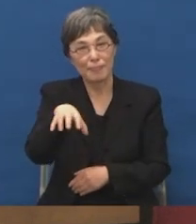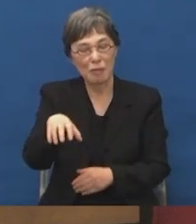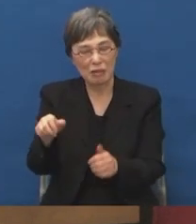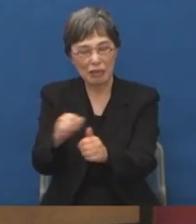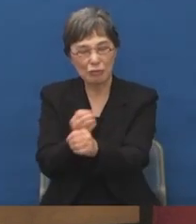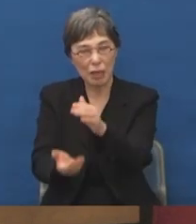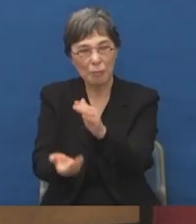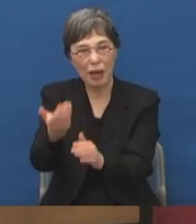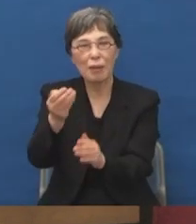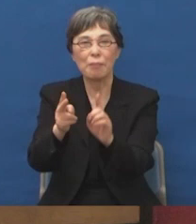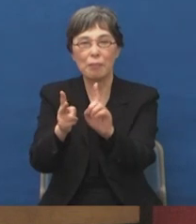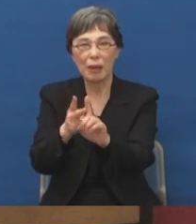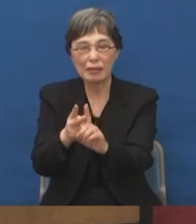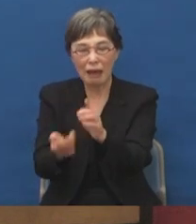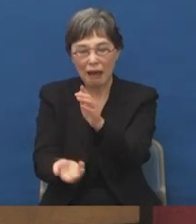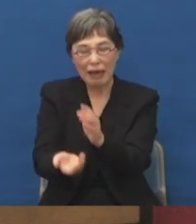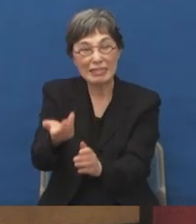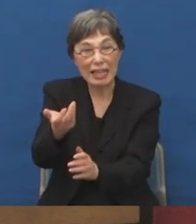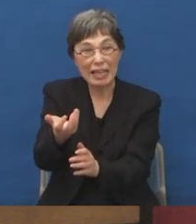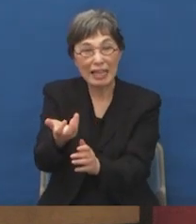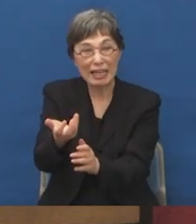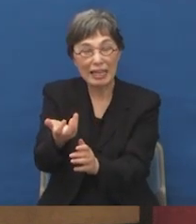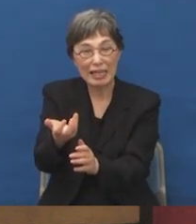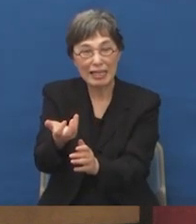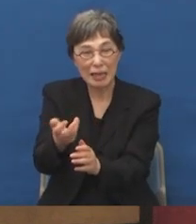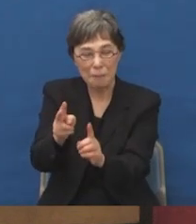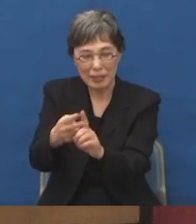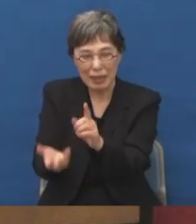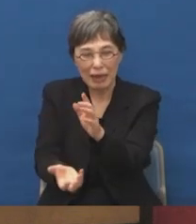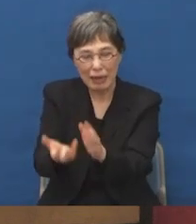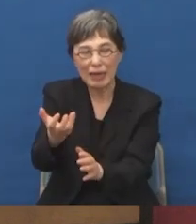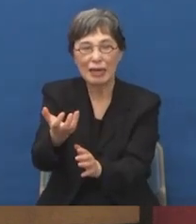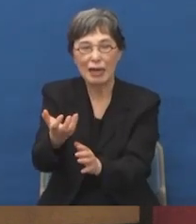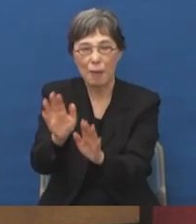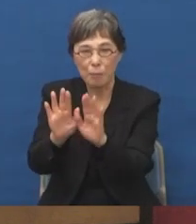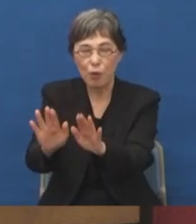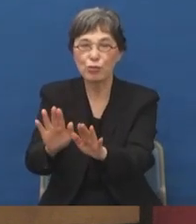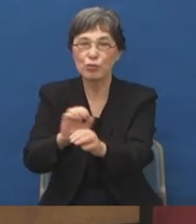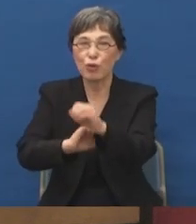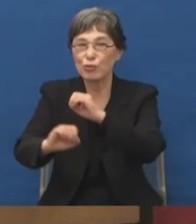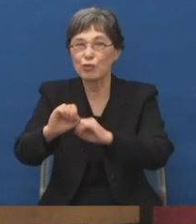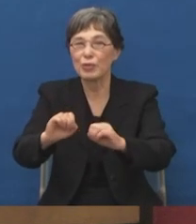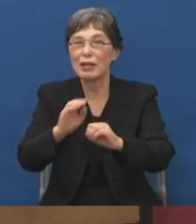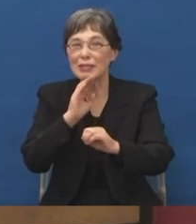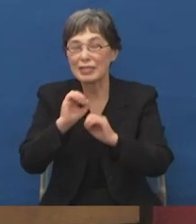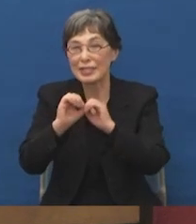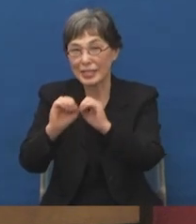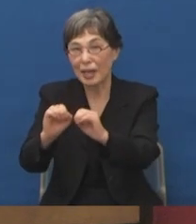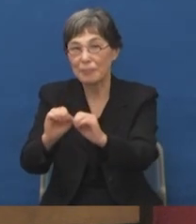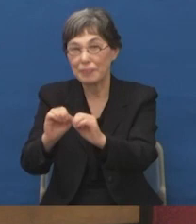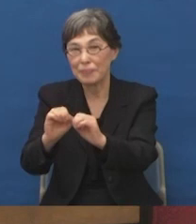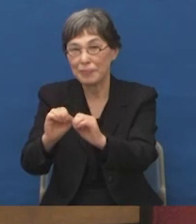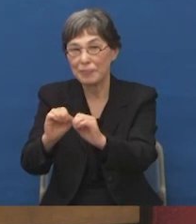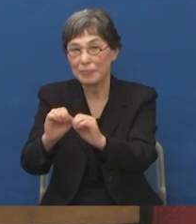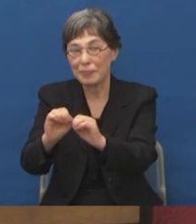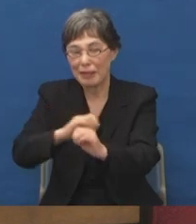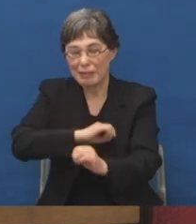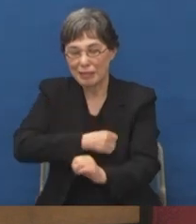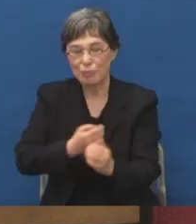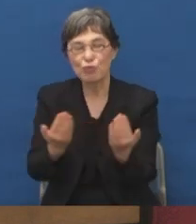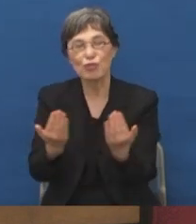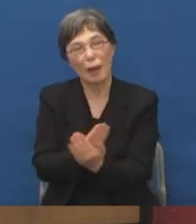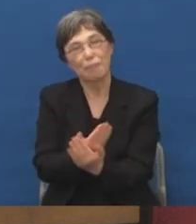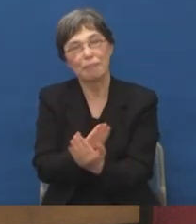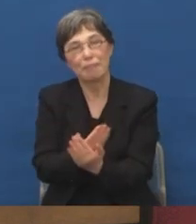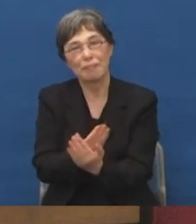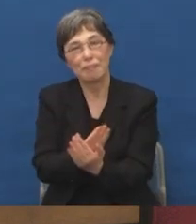の発生またはその発生再発を防止する取り組みの実施が義務化されること等に伴